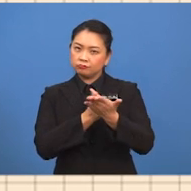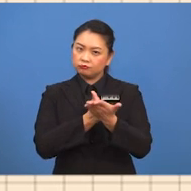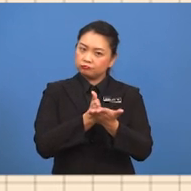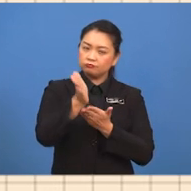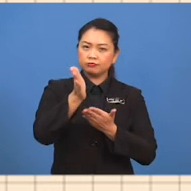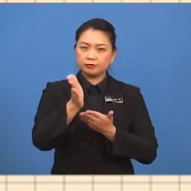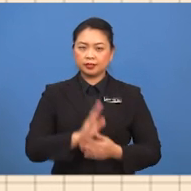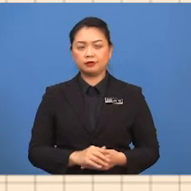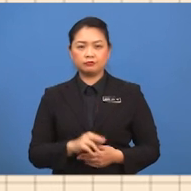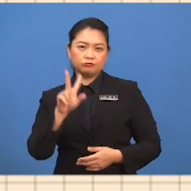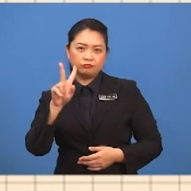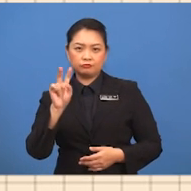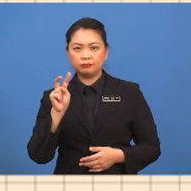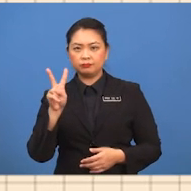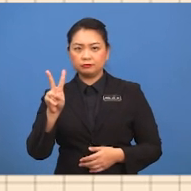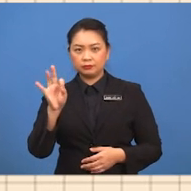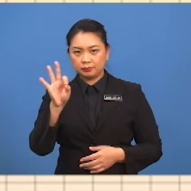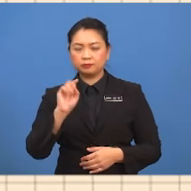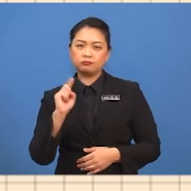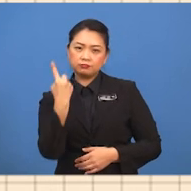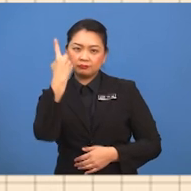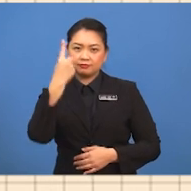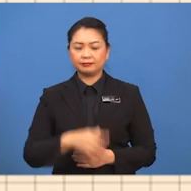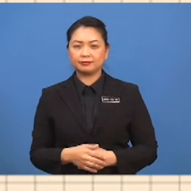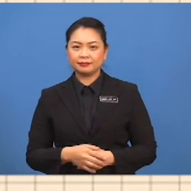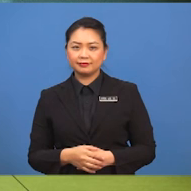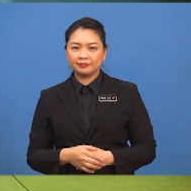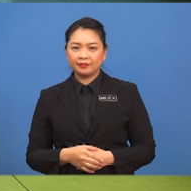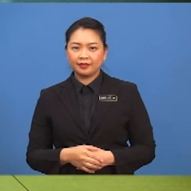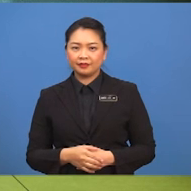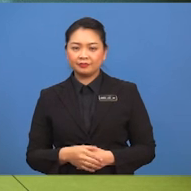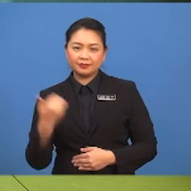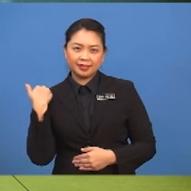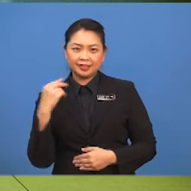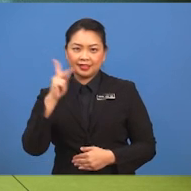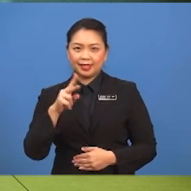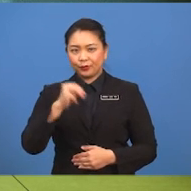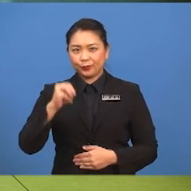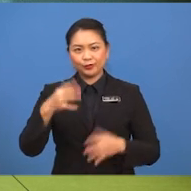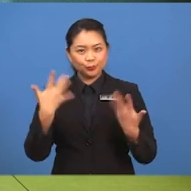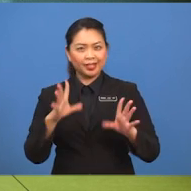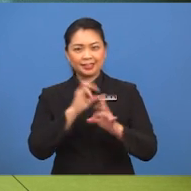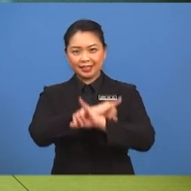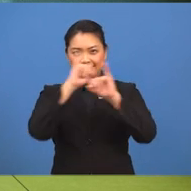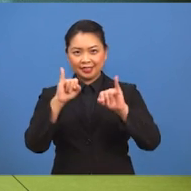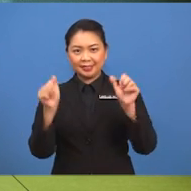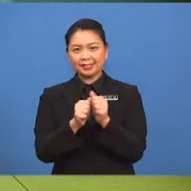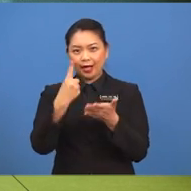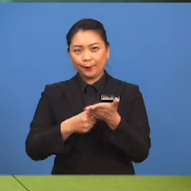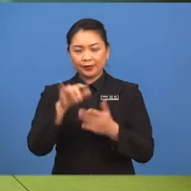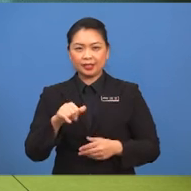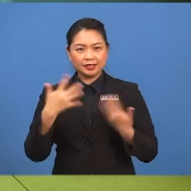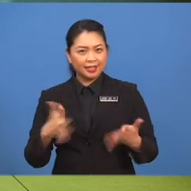data di atas ialah 29. Adakah murid-murid sudah jelas dengan apa yang